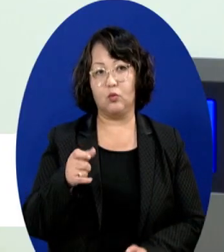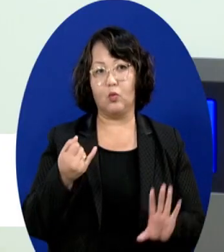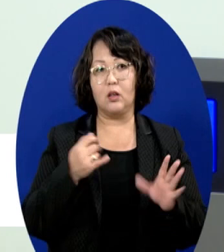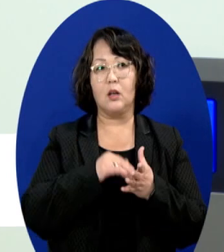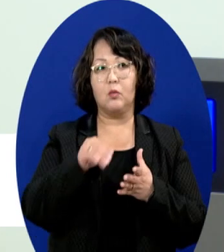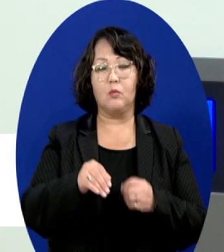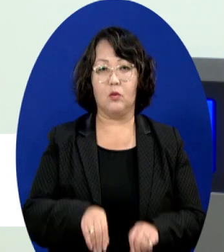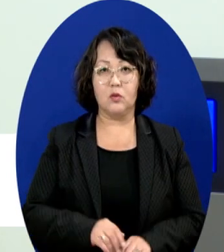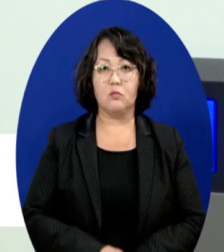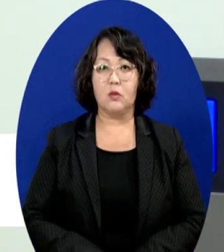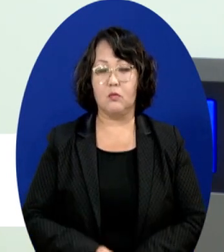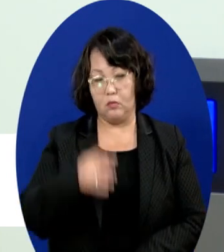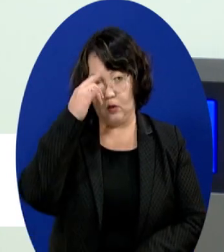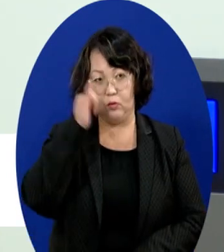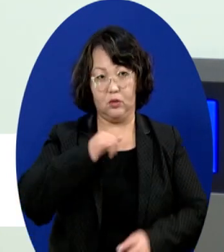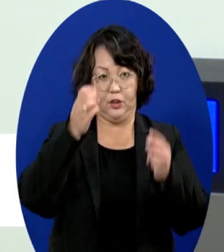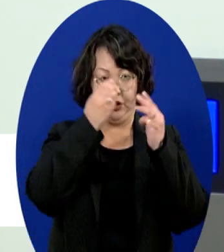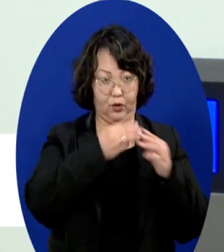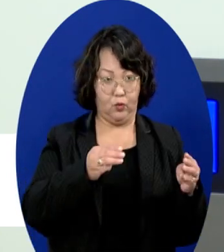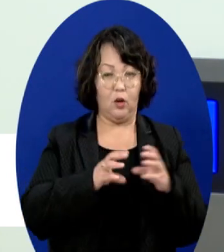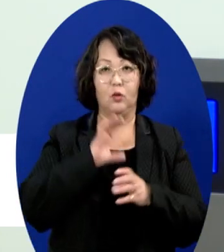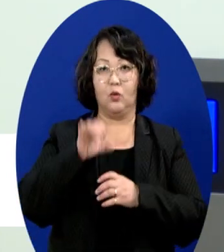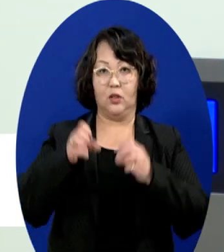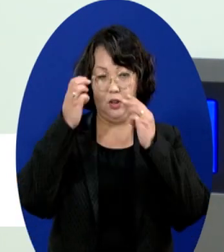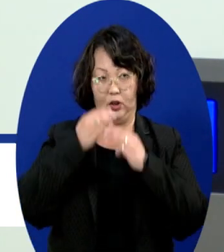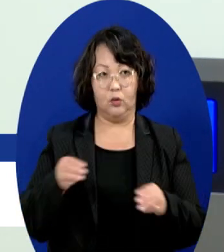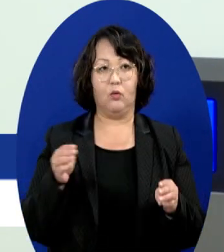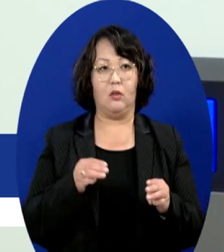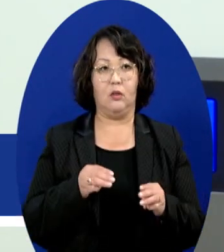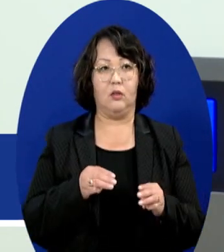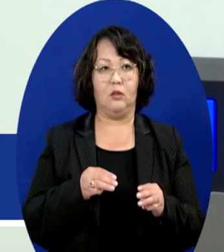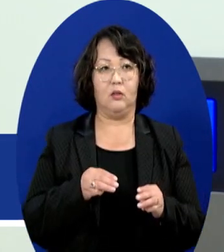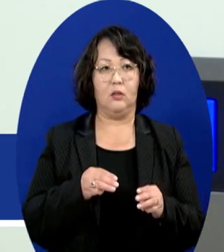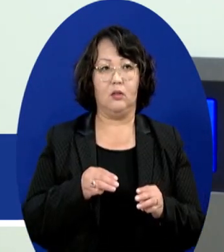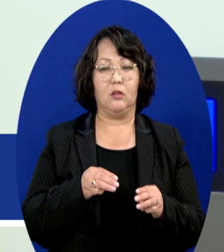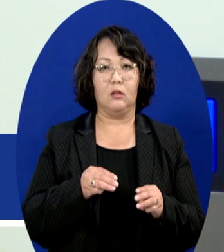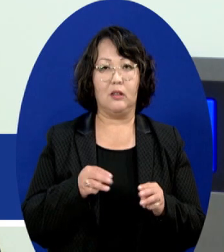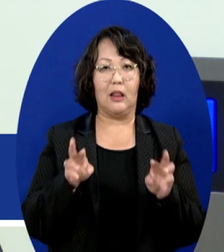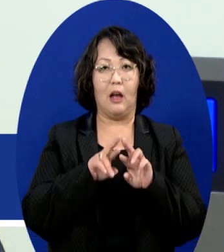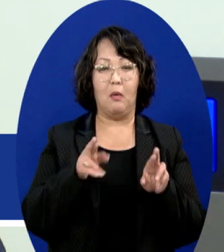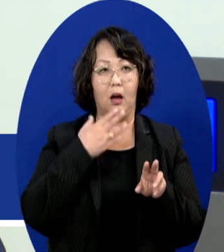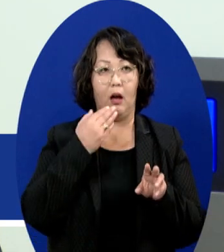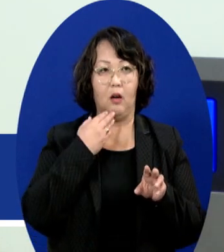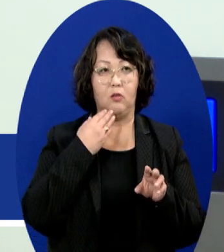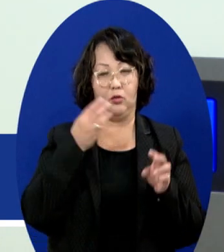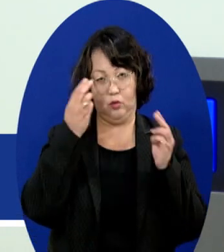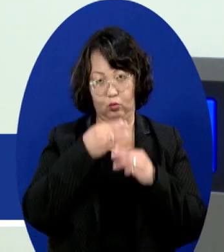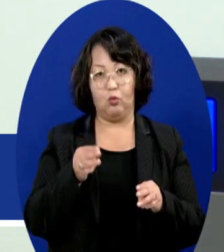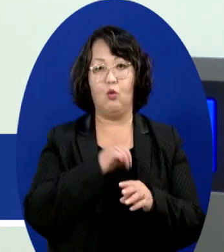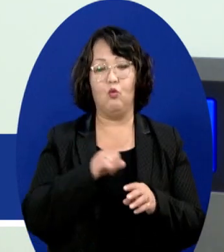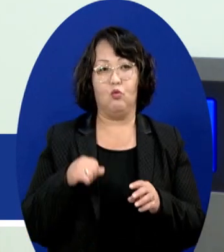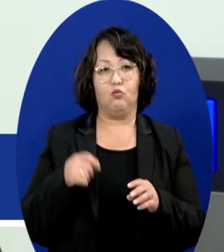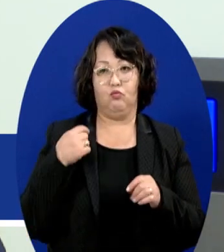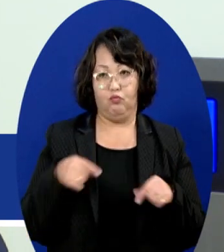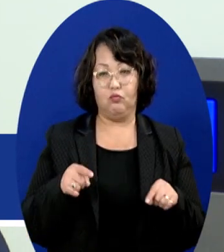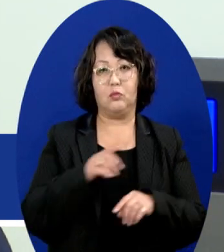байна. Монголын шинжлэх ухаан, дэлхийн шинжлэх ухаан гэдэг нь шинжлэх ухаанд бол тийм зааг бол байхгүй юм байна. Энэ шинжлэх ухаан бол өөрийнхөө